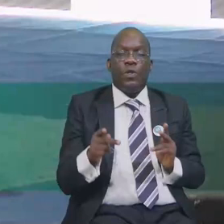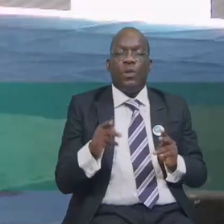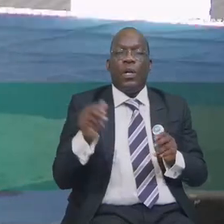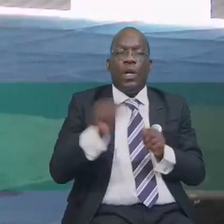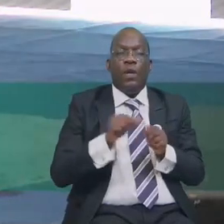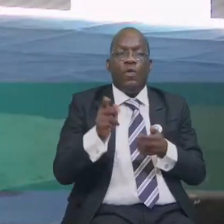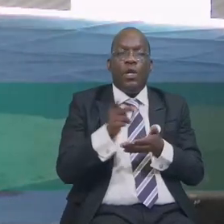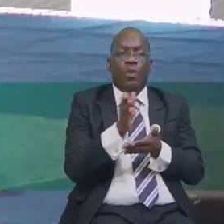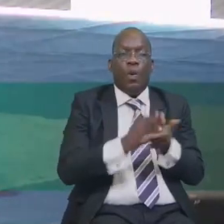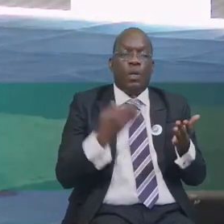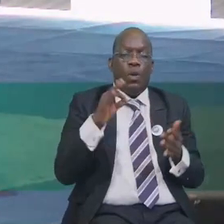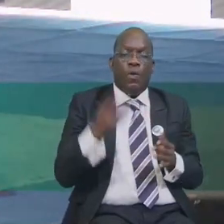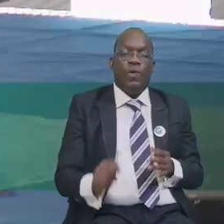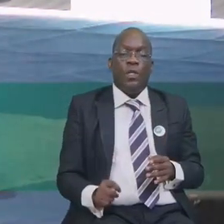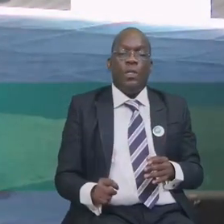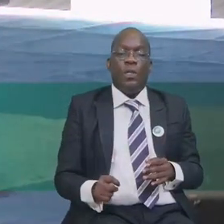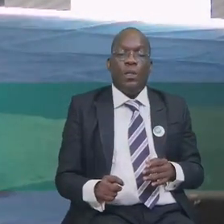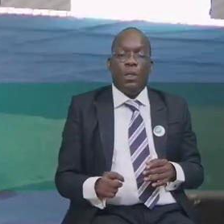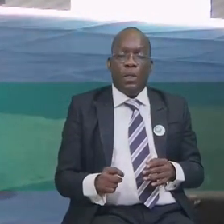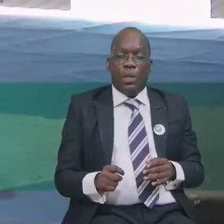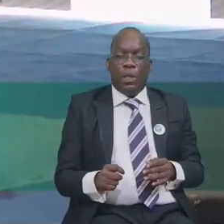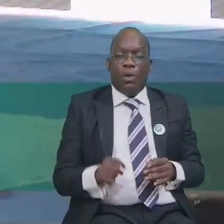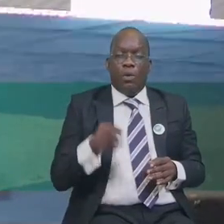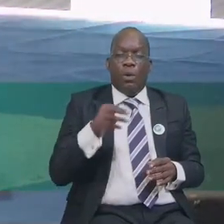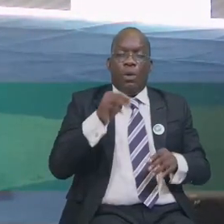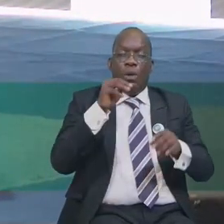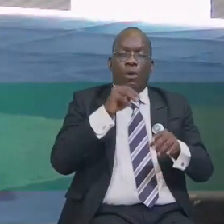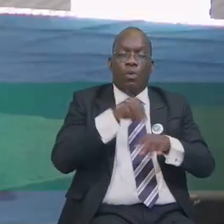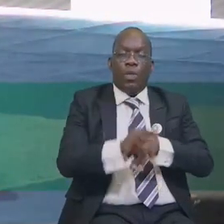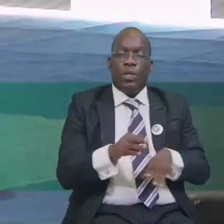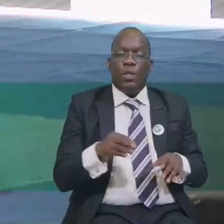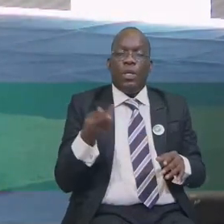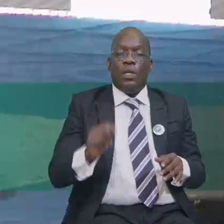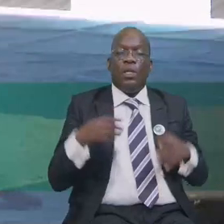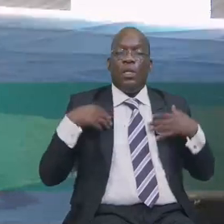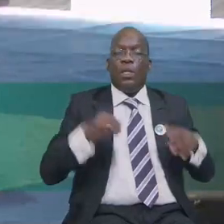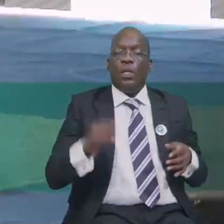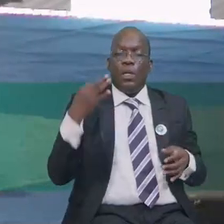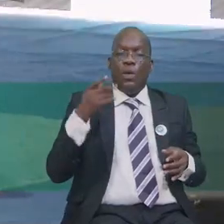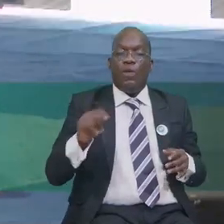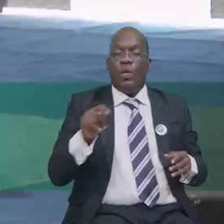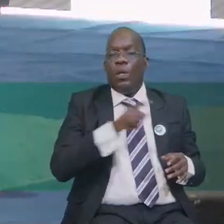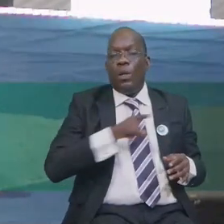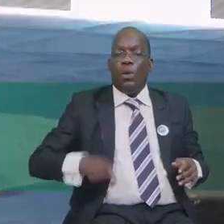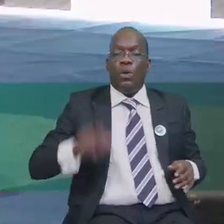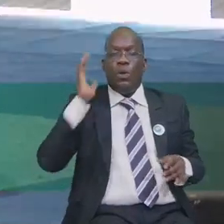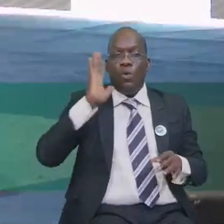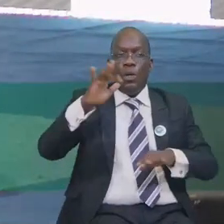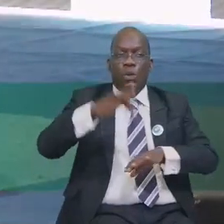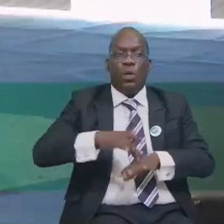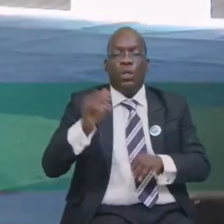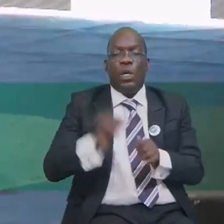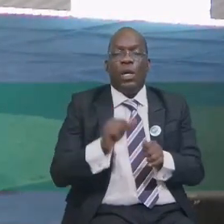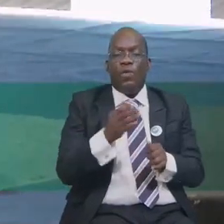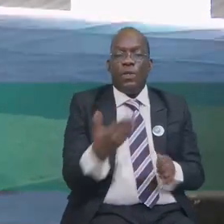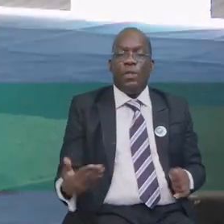ministère, toute partie de l'œuvre de tes mains, la guérison du Seigneur va toucher toute chose, tout